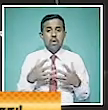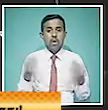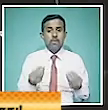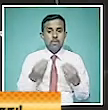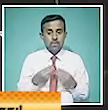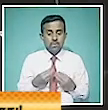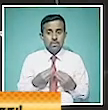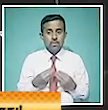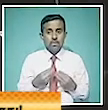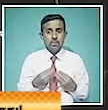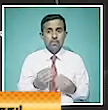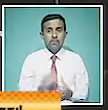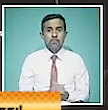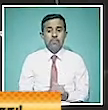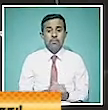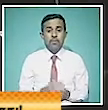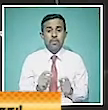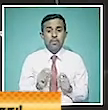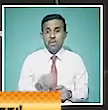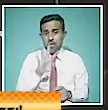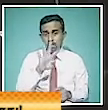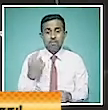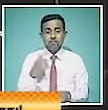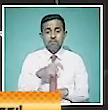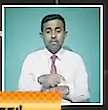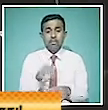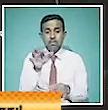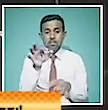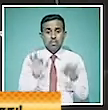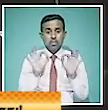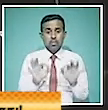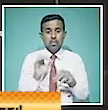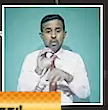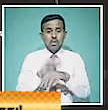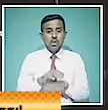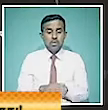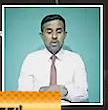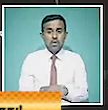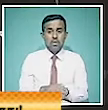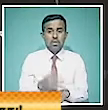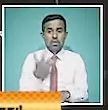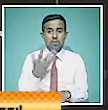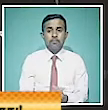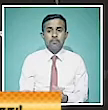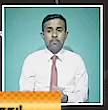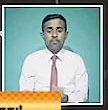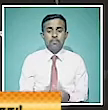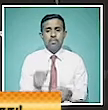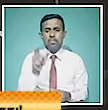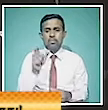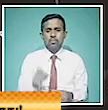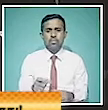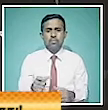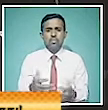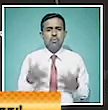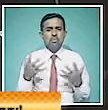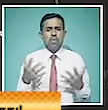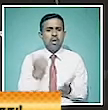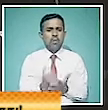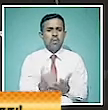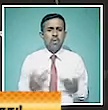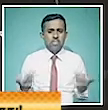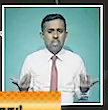அதுதான் இருந்தது. அப்பொழுது எங்களுக்கான எல்லைகளும் அங்கே வரும். ஆகவே இதனை செய்வது ஒரு பெரிய விடயம் அல்ல. ஏற்கனவே